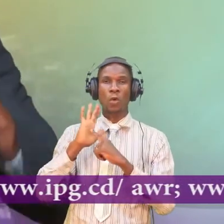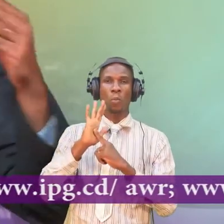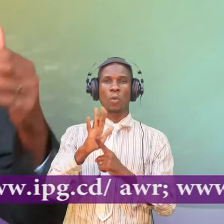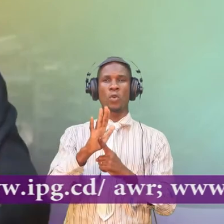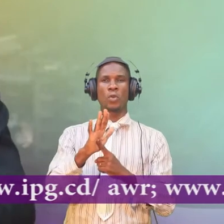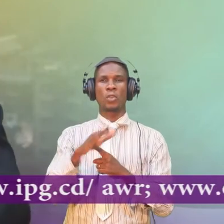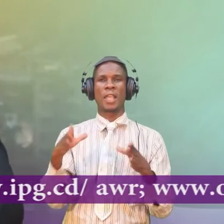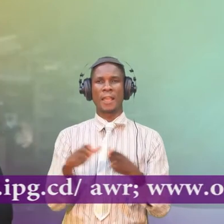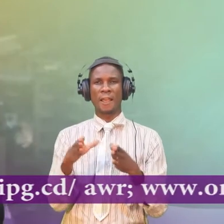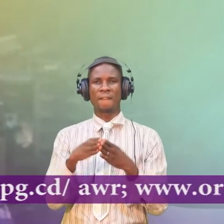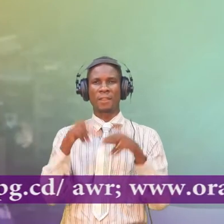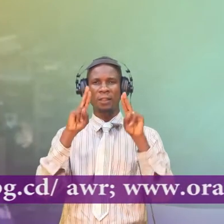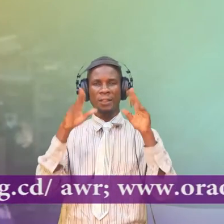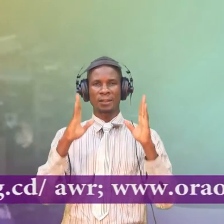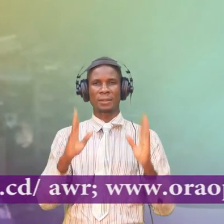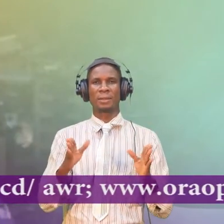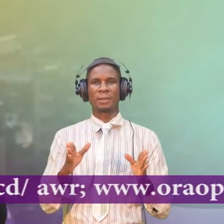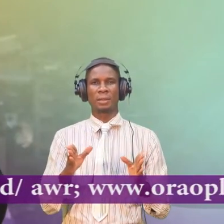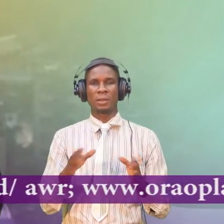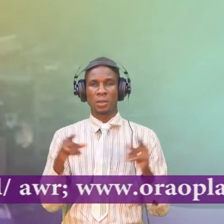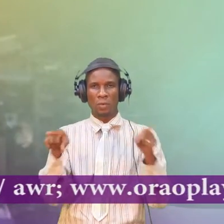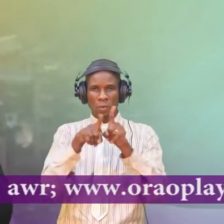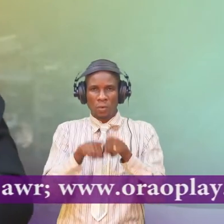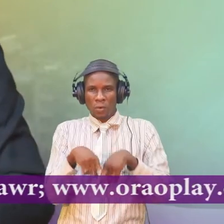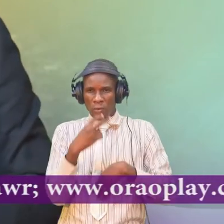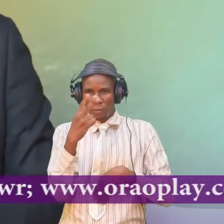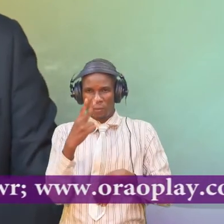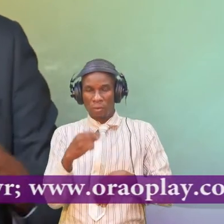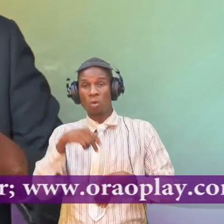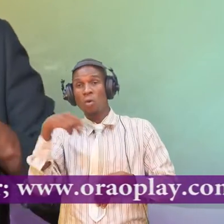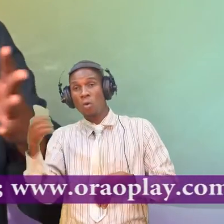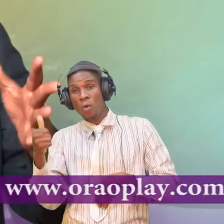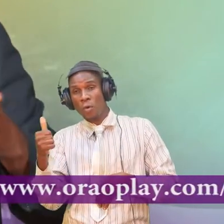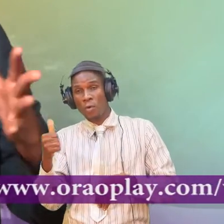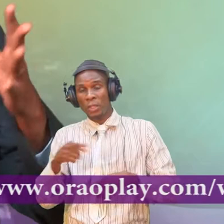Wokovu katika Biblia inapingana na wokovu ya madini,